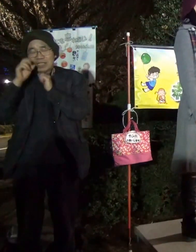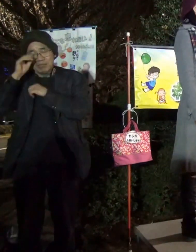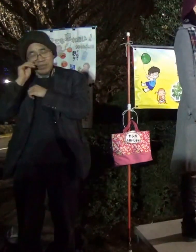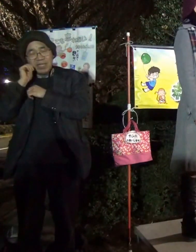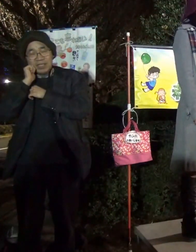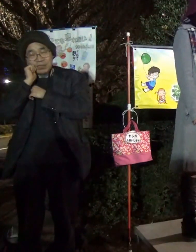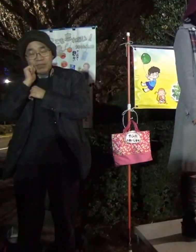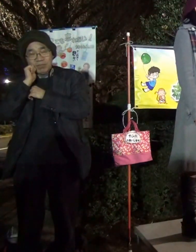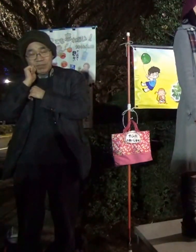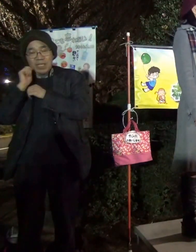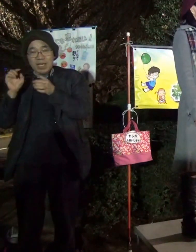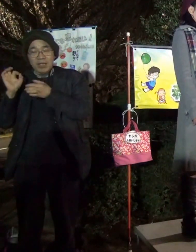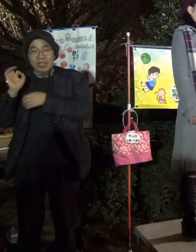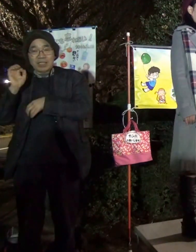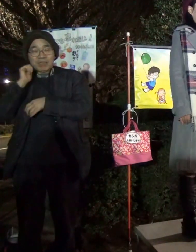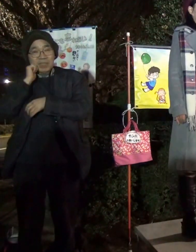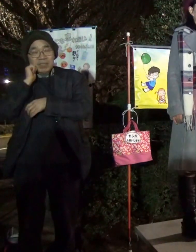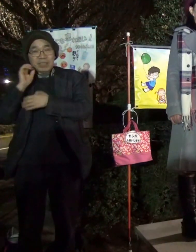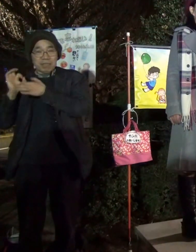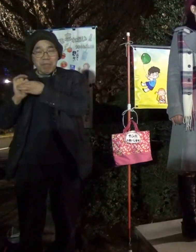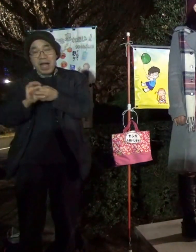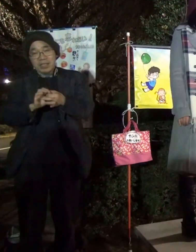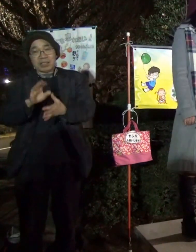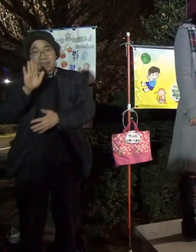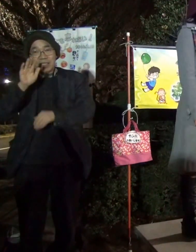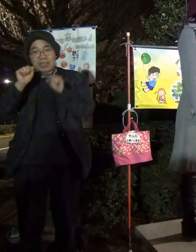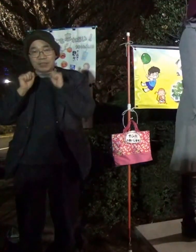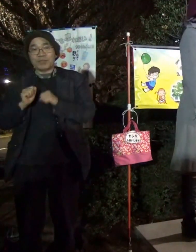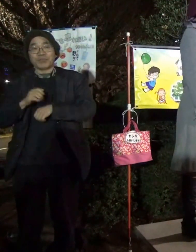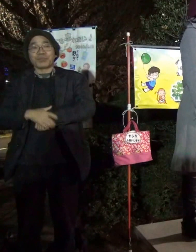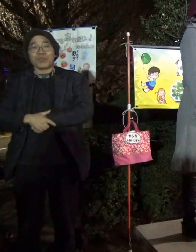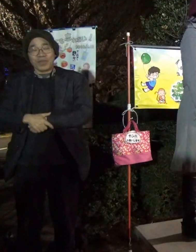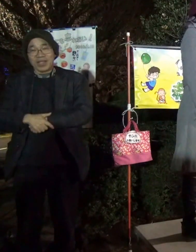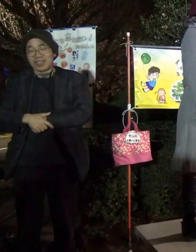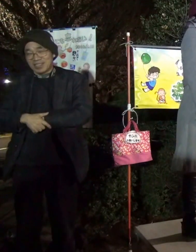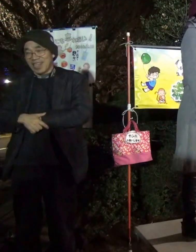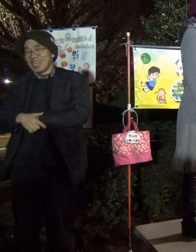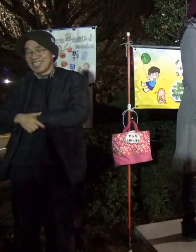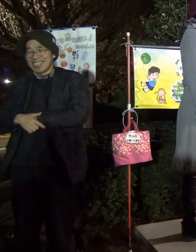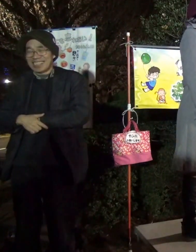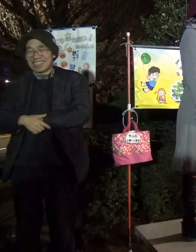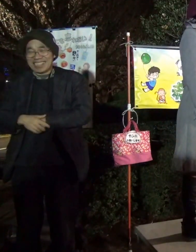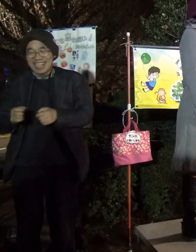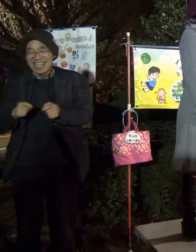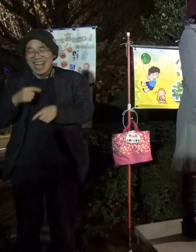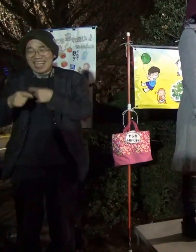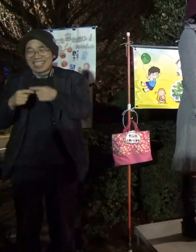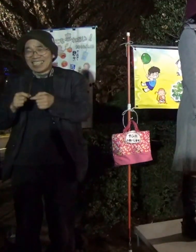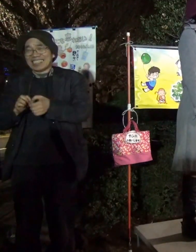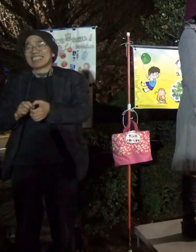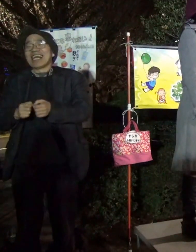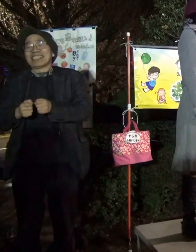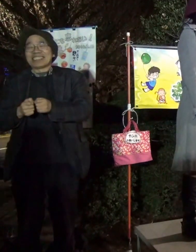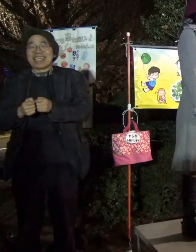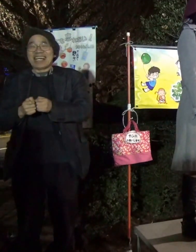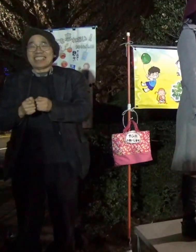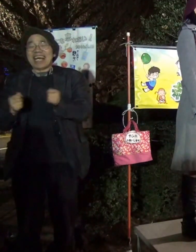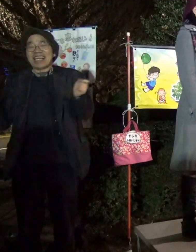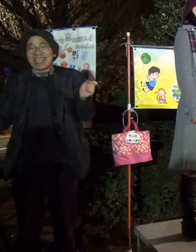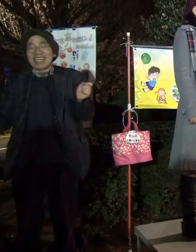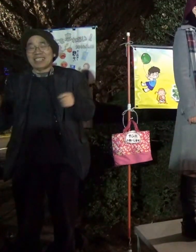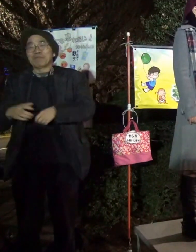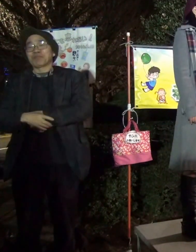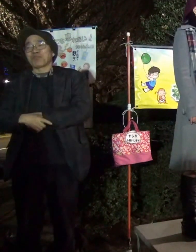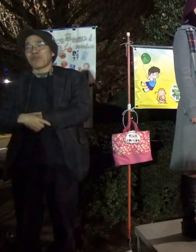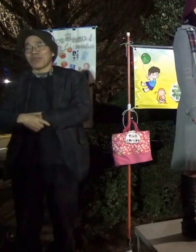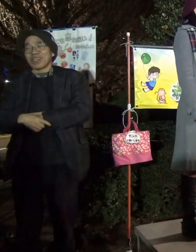よ、 ね、 俺普通の家に立ってなかなか。 話長いからもういいですかね。今日ね、いろいろね、ゲストが多いんですよ。 だって